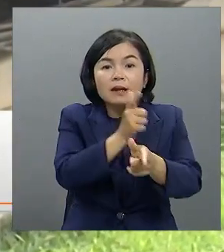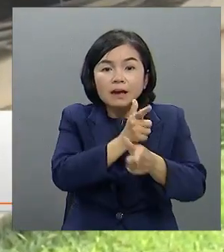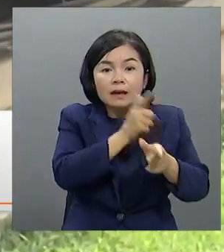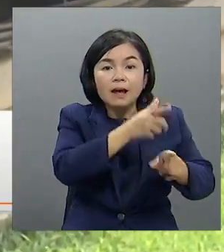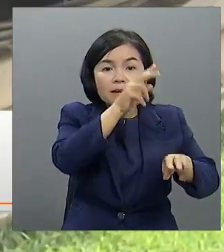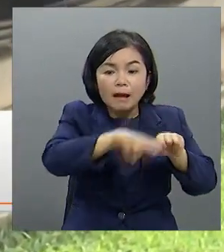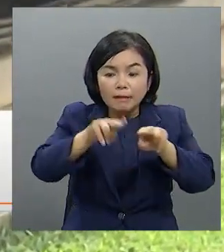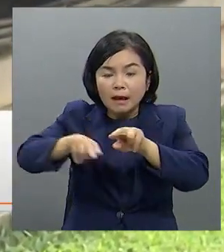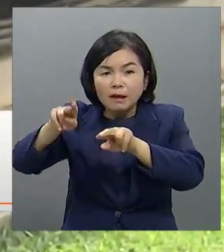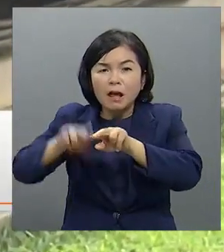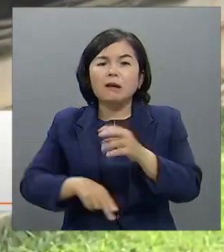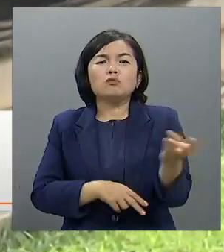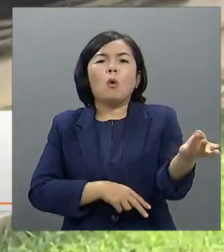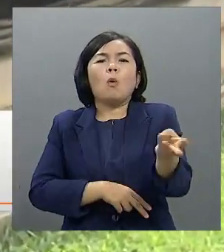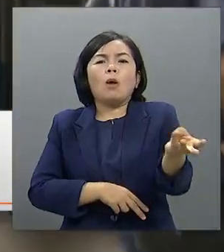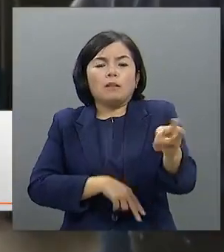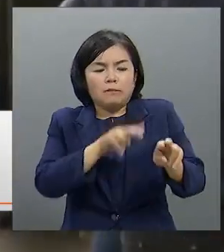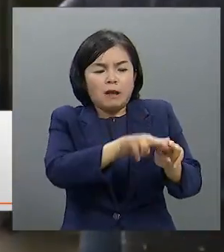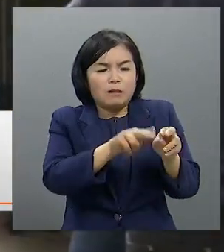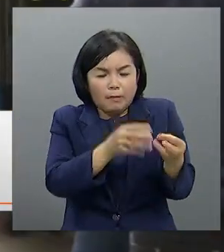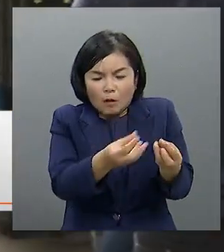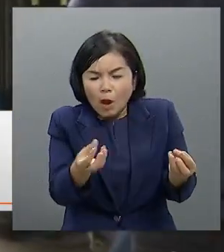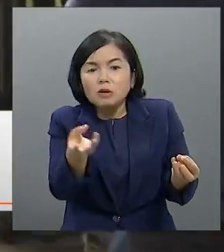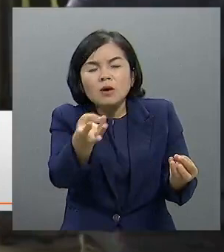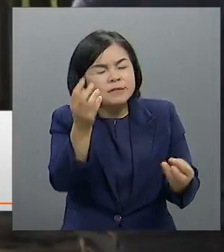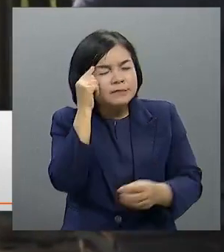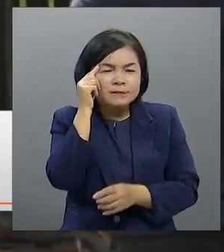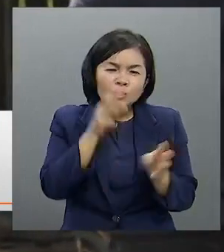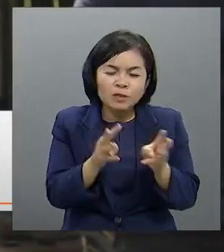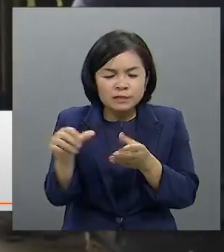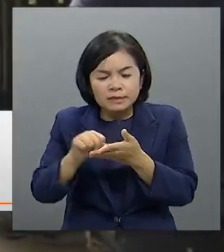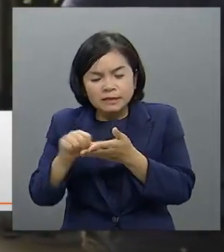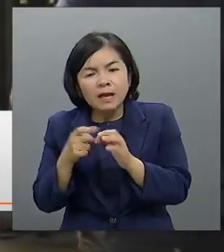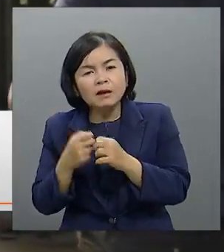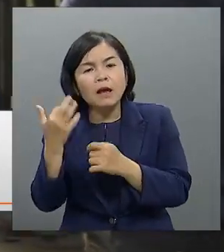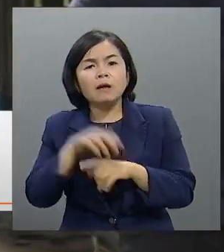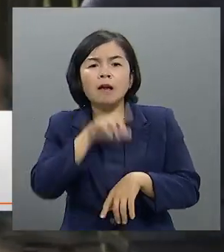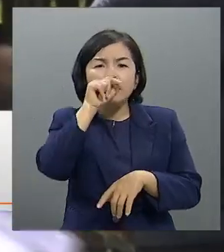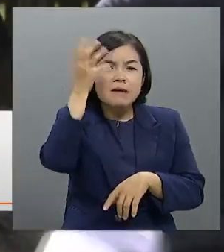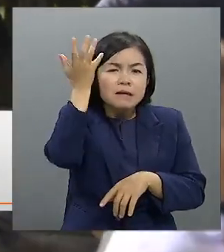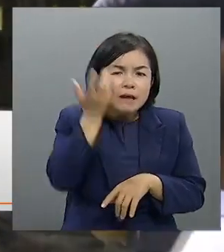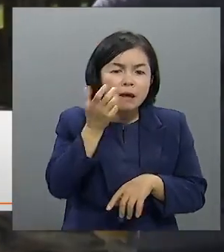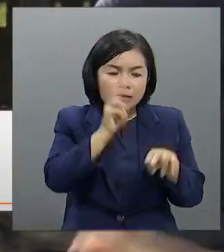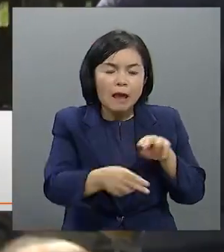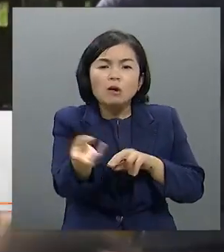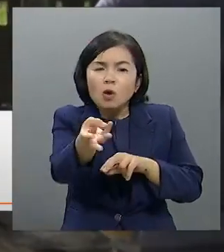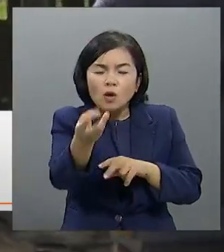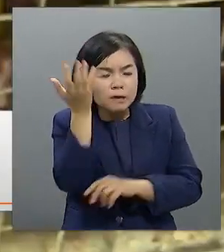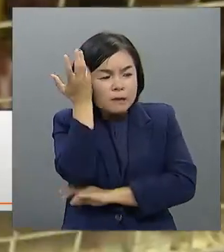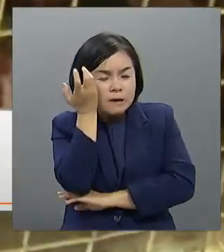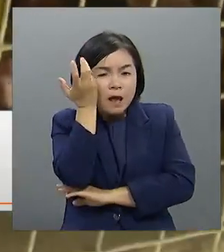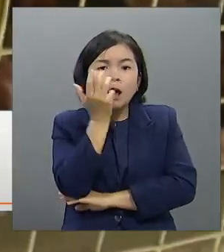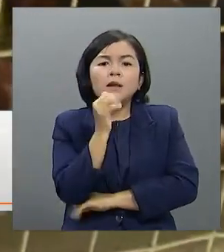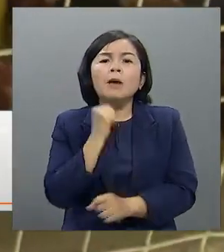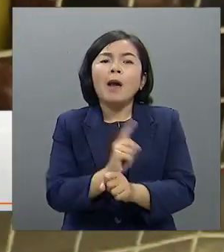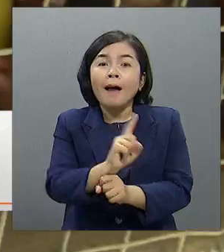ออกไข่น้อยทางฟาร์มก็เลยคิดค้นหาวิธีการลดความเครียดของไก่จะลดความเครียดยังไงดีเปิดธรรมะสิฮ ะ